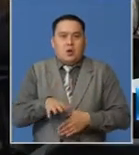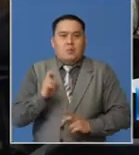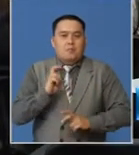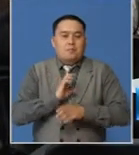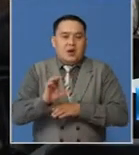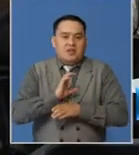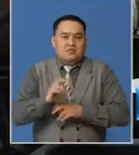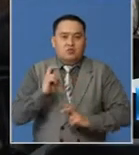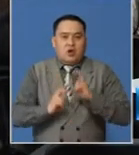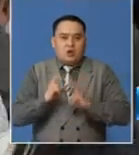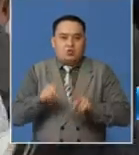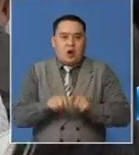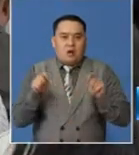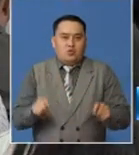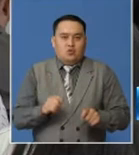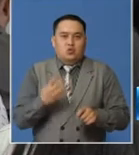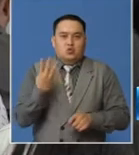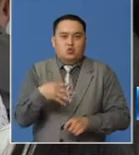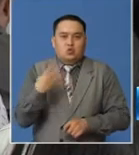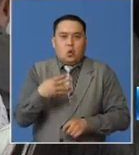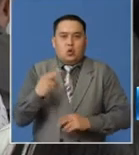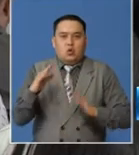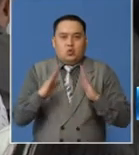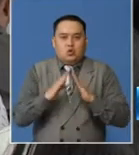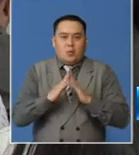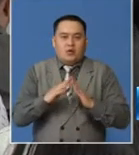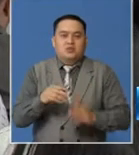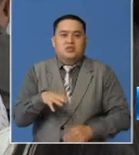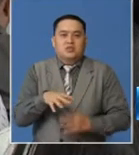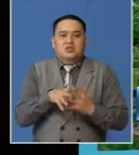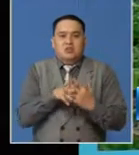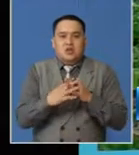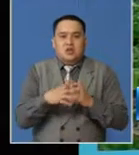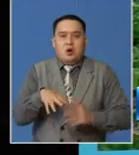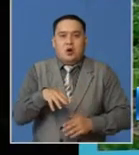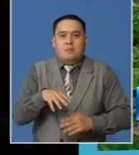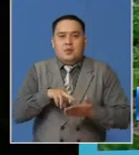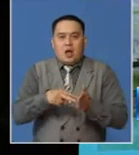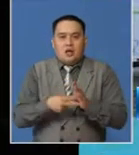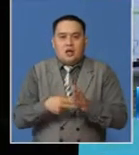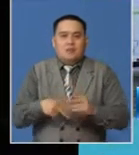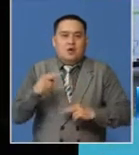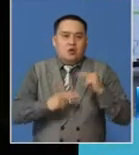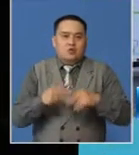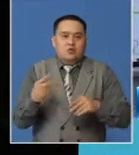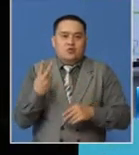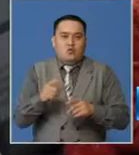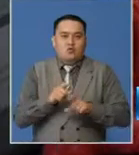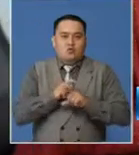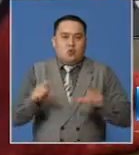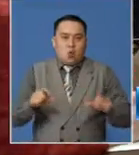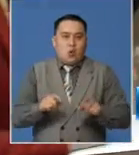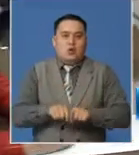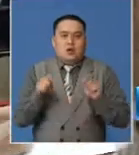производству каучука. В нынешнем году начнется строительство 40 домов в селе Жансугуров. В планах также возведение 2 школ с